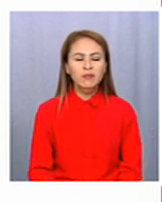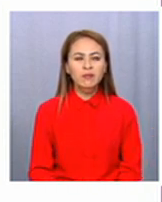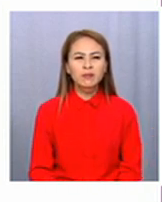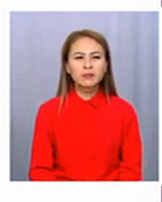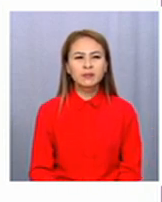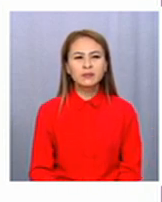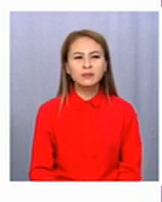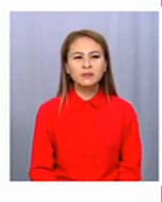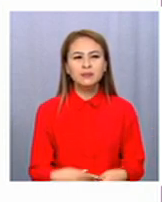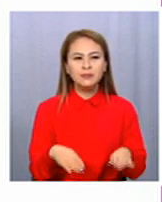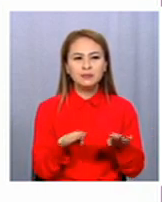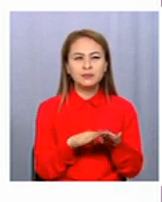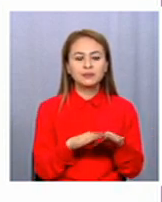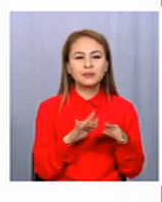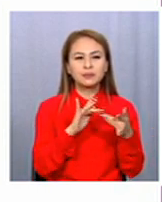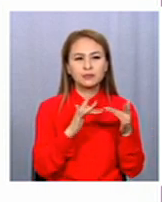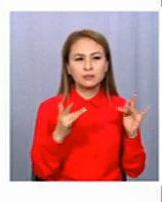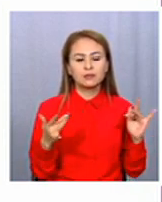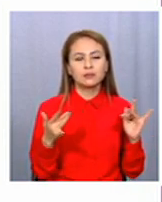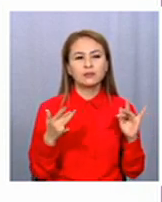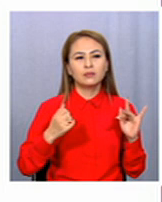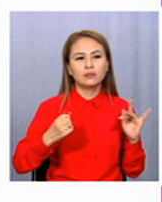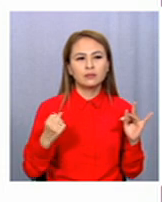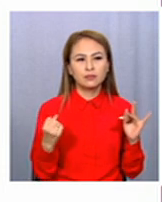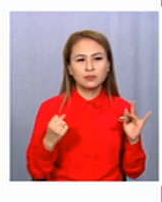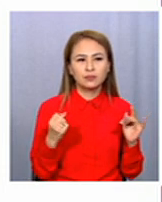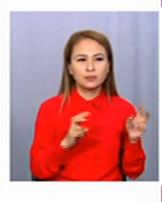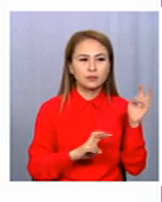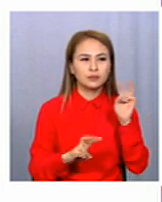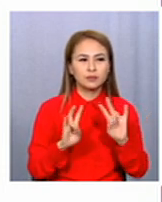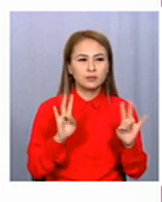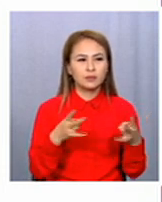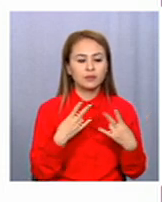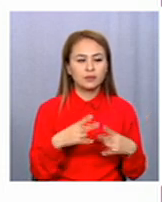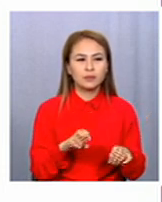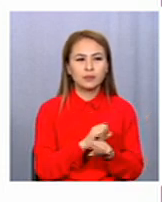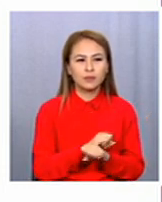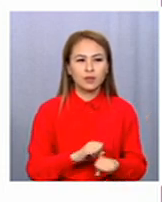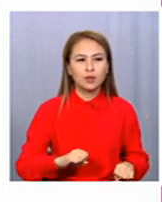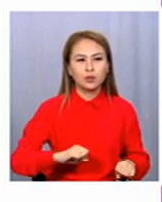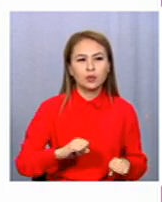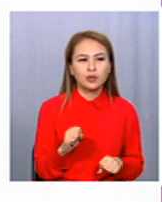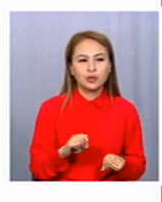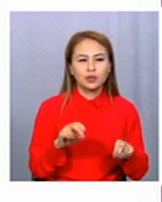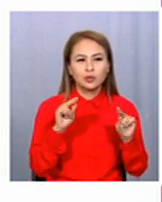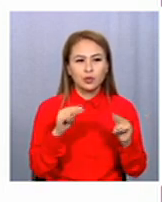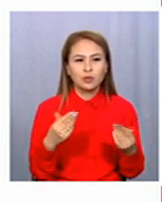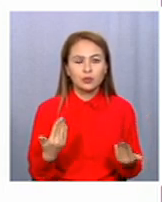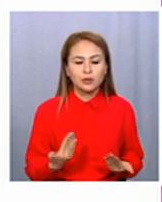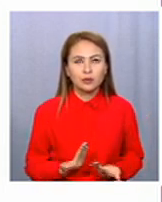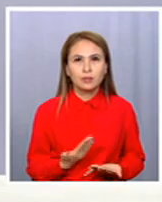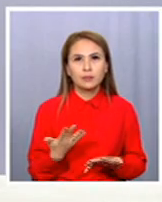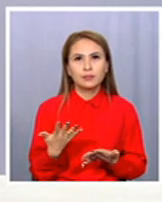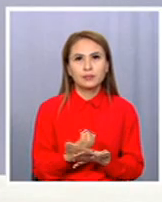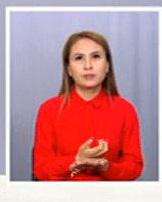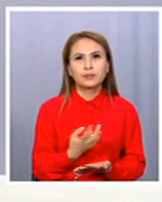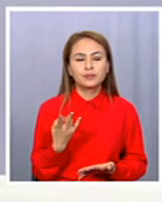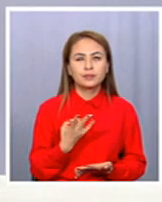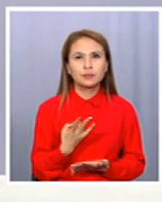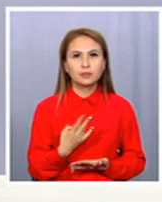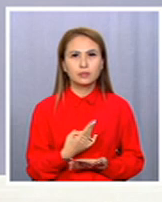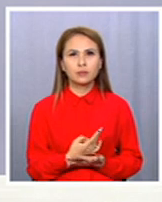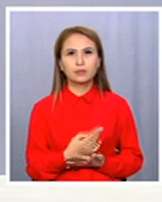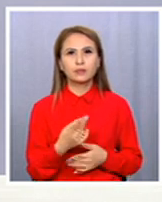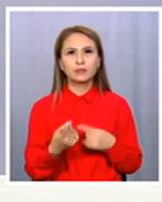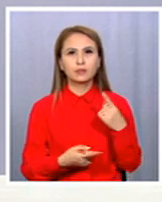қарастырайық. Мұнда интернеттегі әлеуметтік желіден дос іздемеу қажет, досты шынайы өмірден іздеу керек.